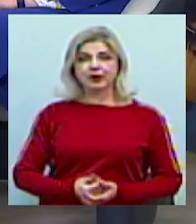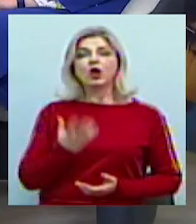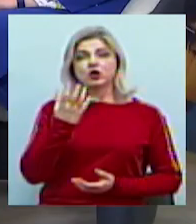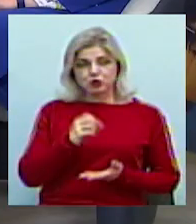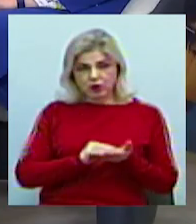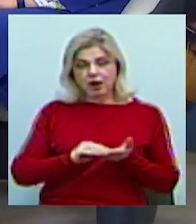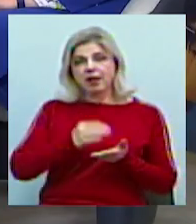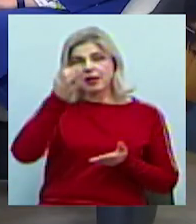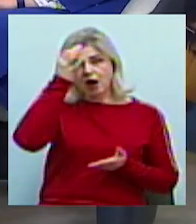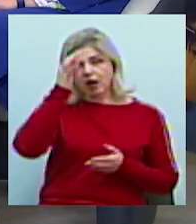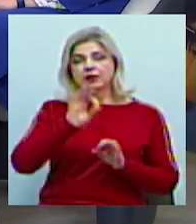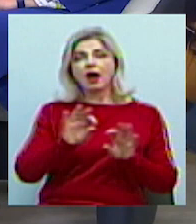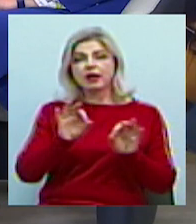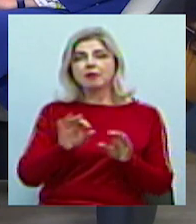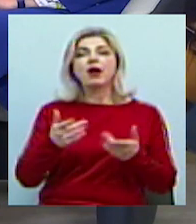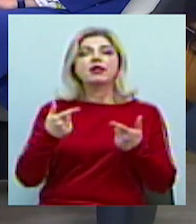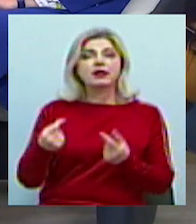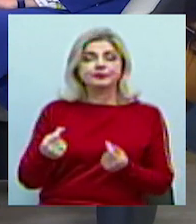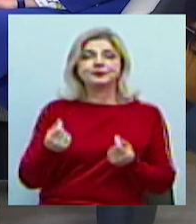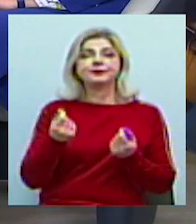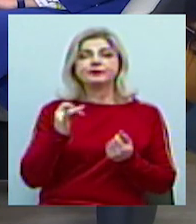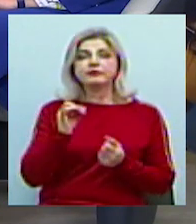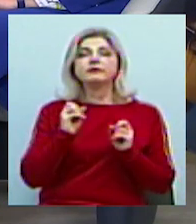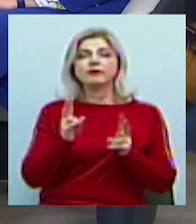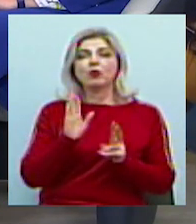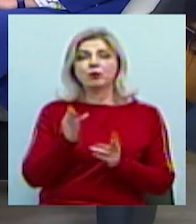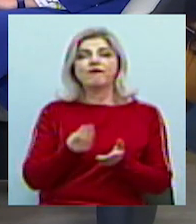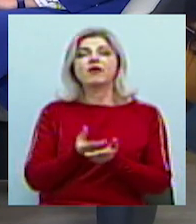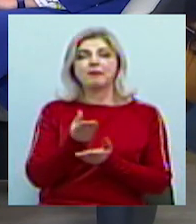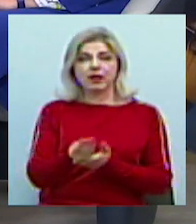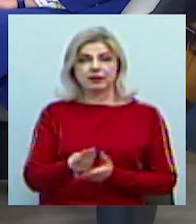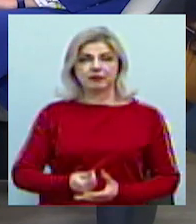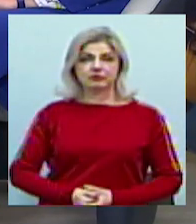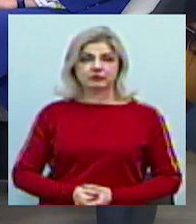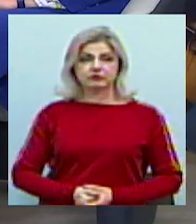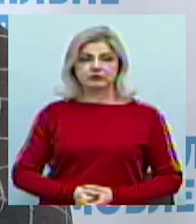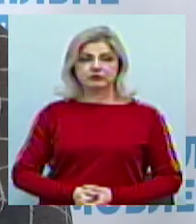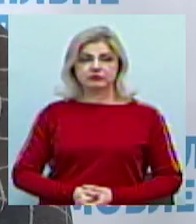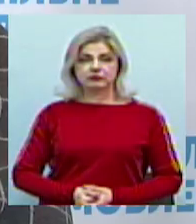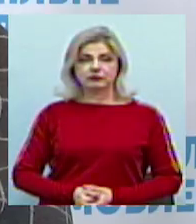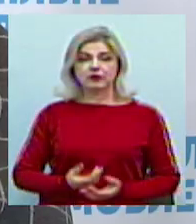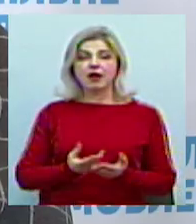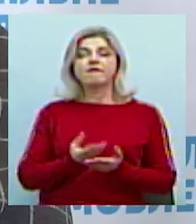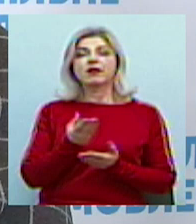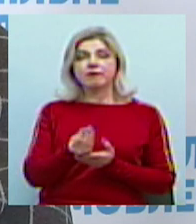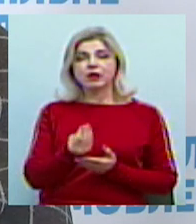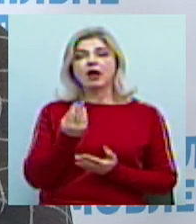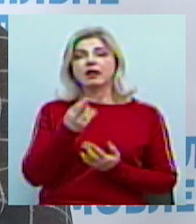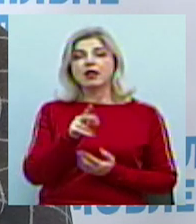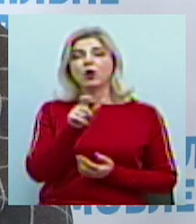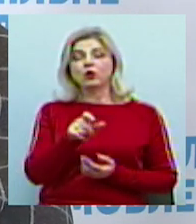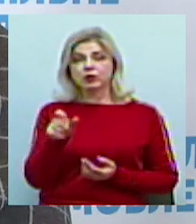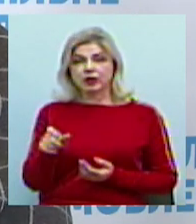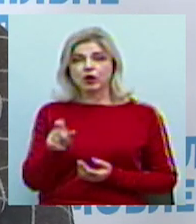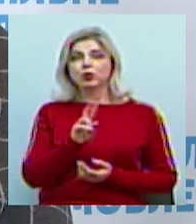нагадаємо нашим глядачам, де і яким чином будуть відбуватися виплати. Виплати будуть відбуватися для тих осіб,